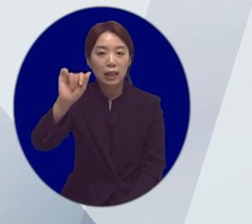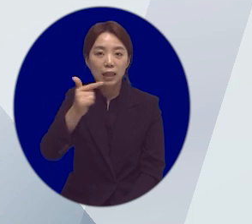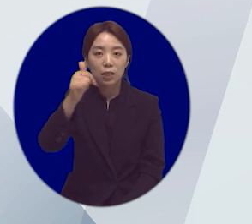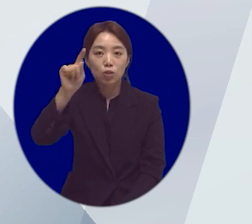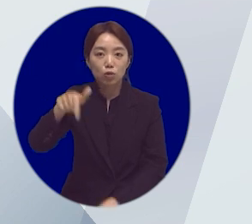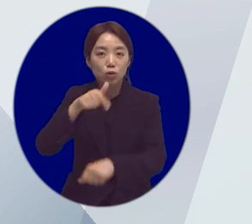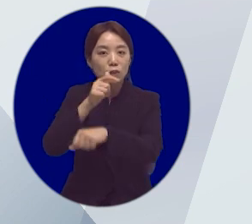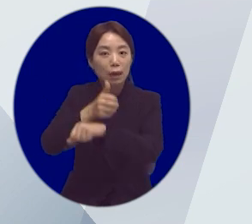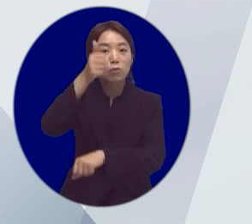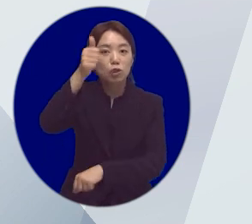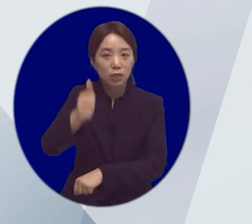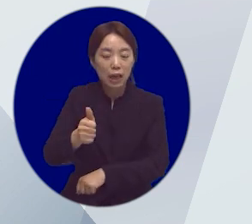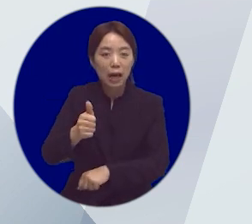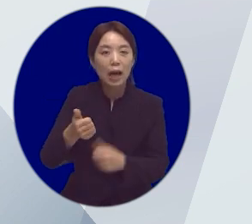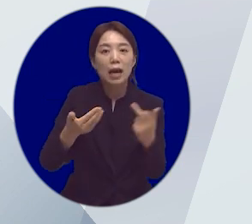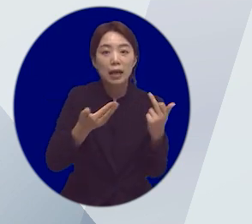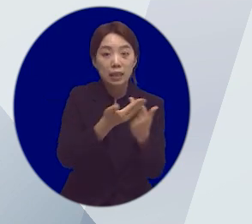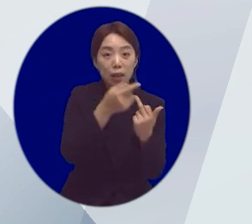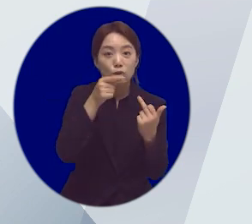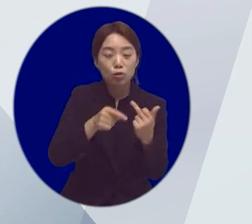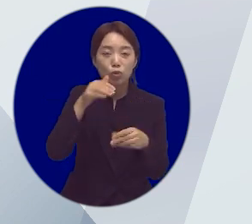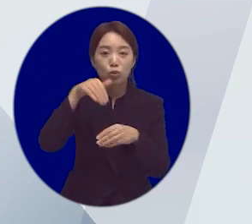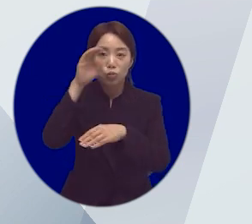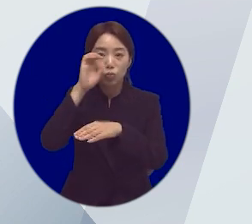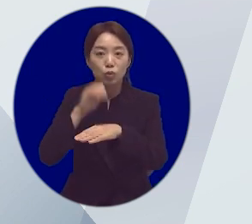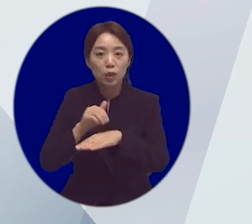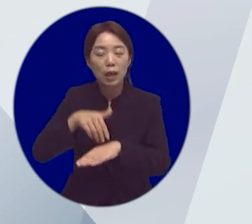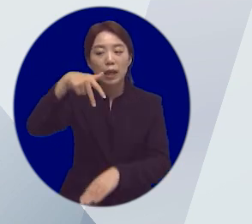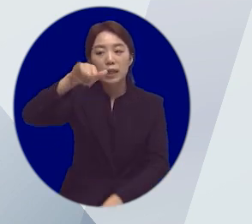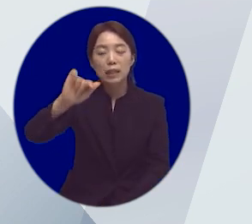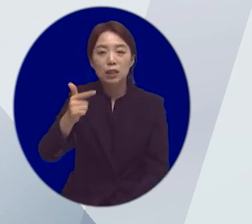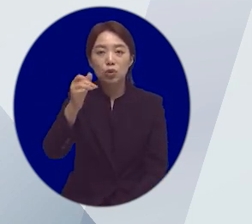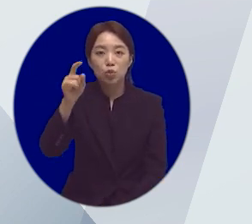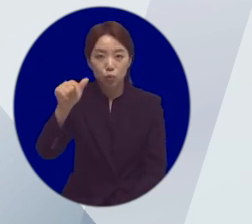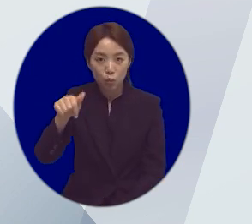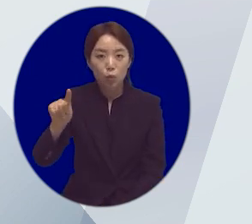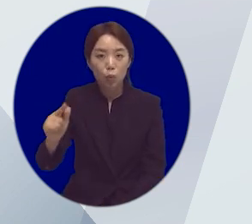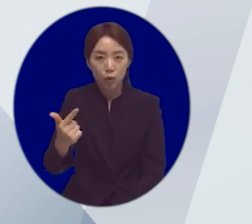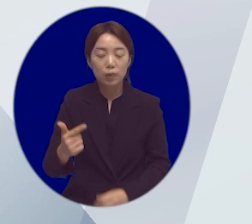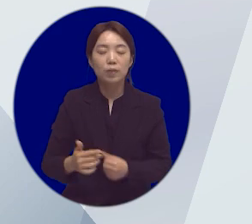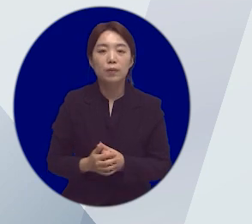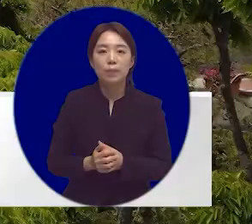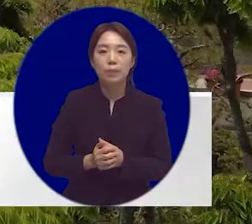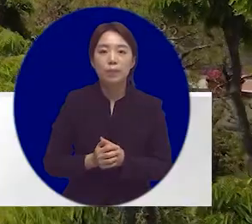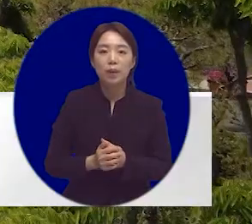사무처장, 제주특별자치도 선거관리위원회 신우용 상임위원입니다.